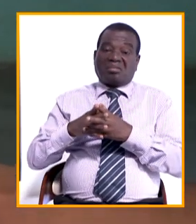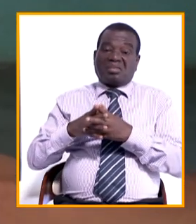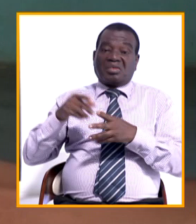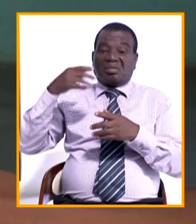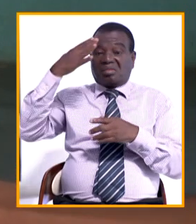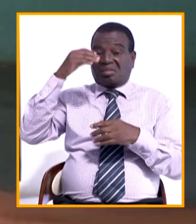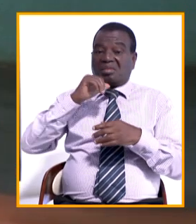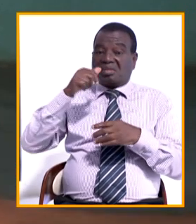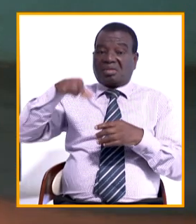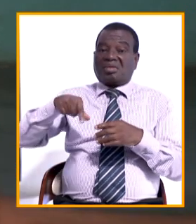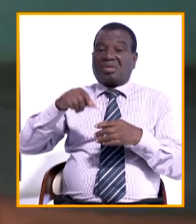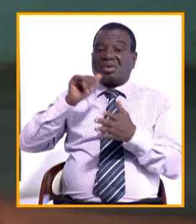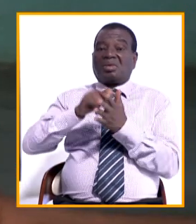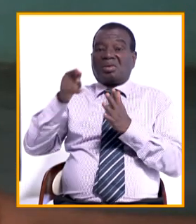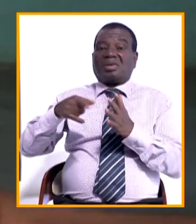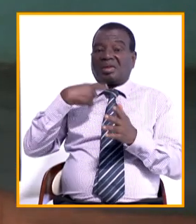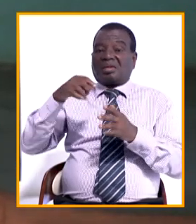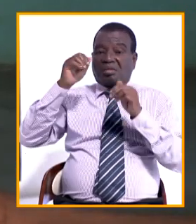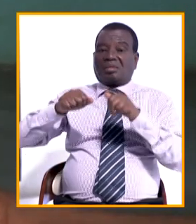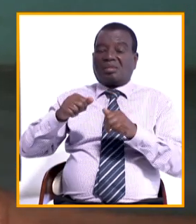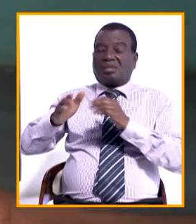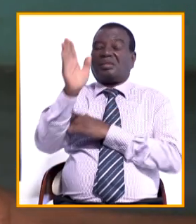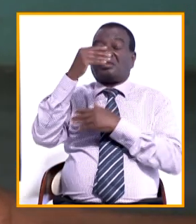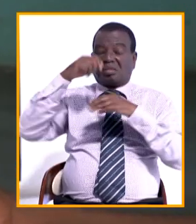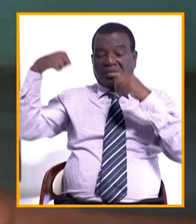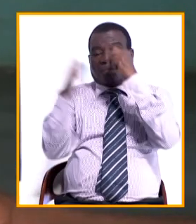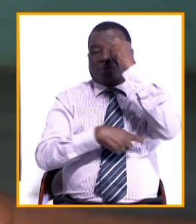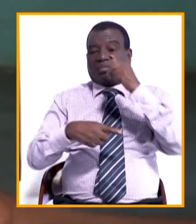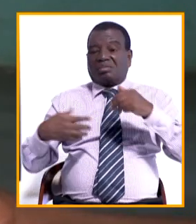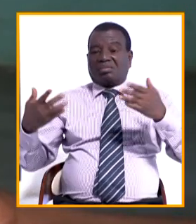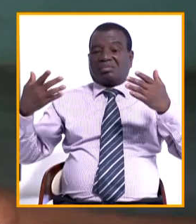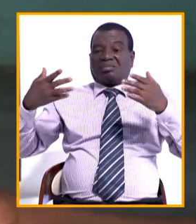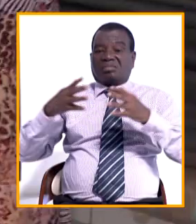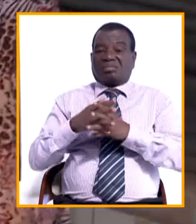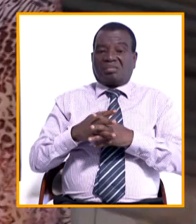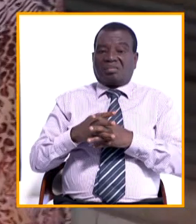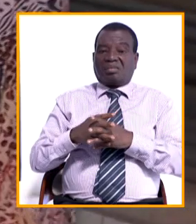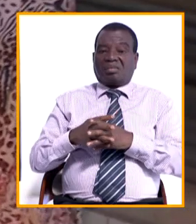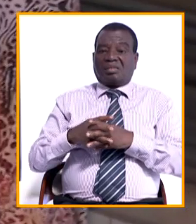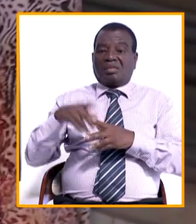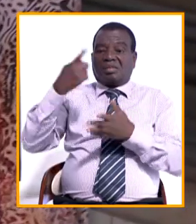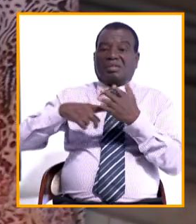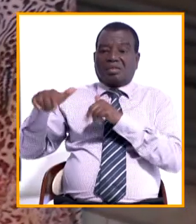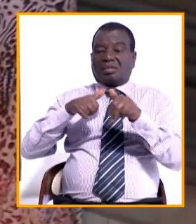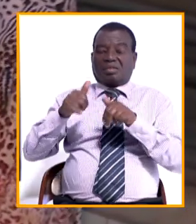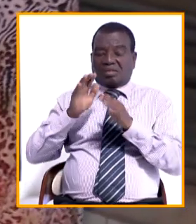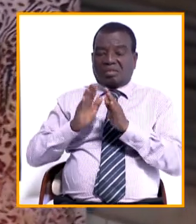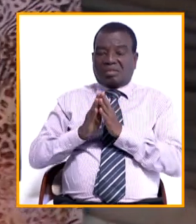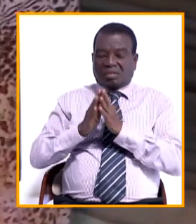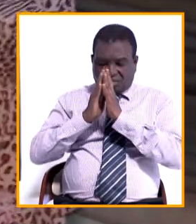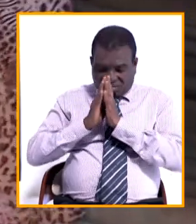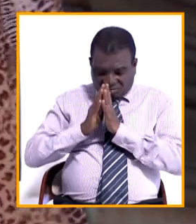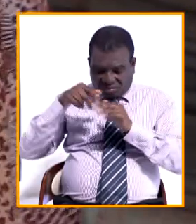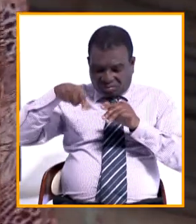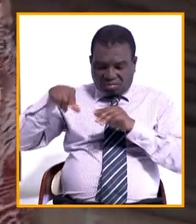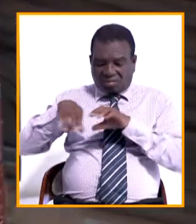que celui-là a la plus le châtier parce qu'il a aimé le professeur Aslam. Maintenant, l'amour. Quels sont les actes d'adoration que doit poser